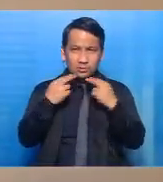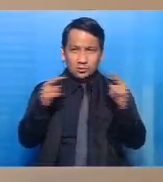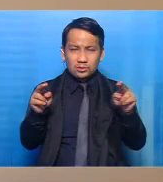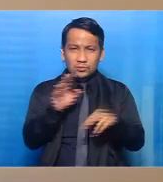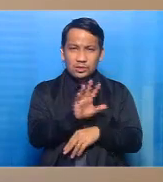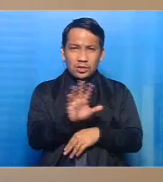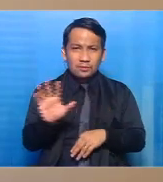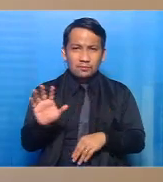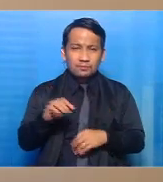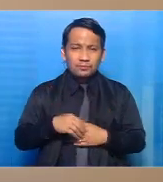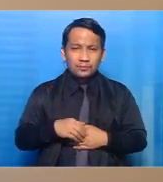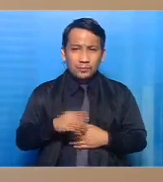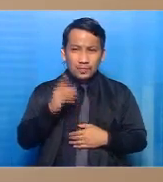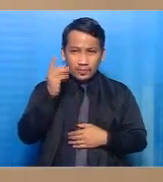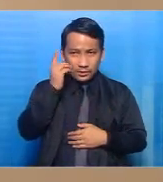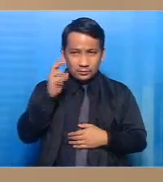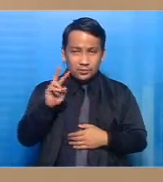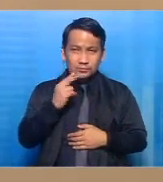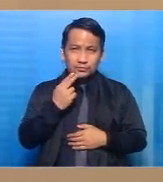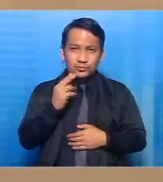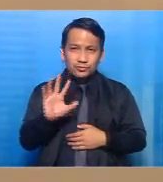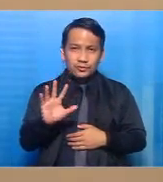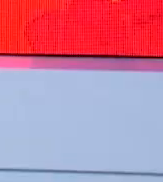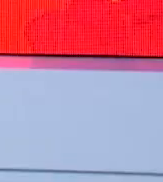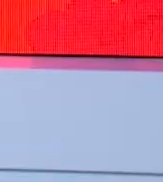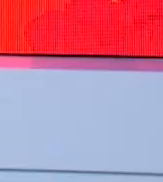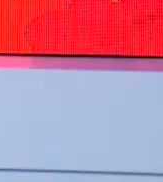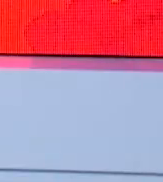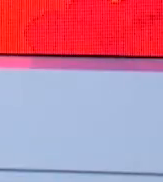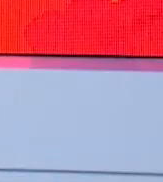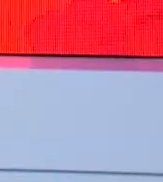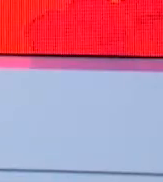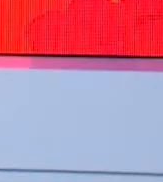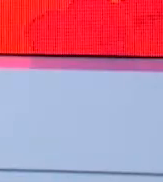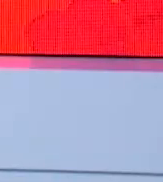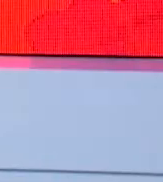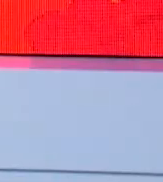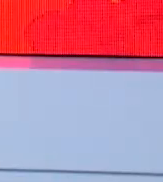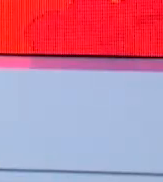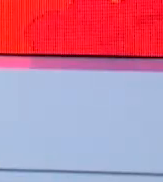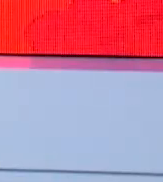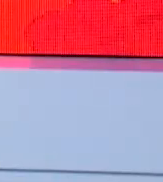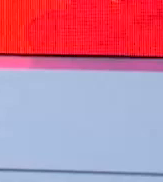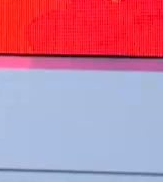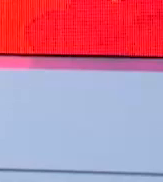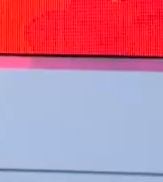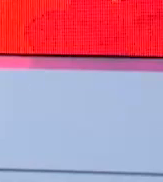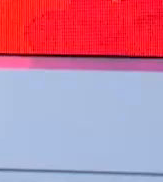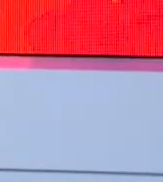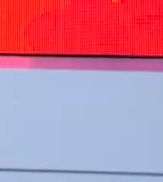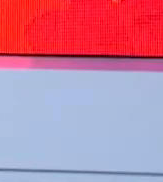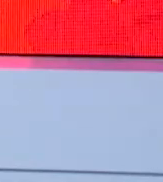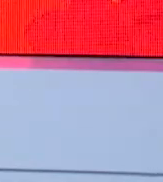Nagbabalita mula sa frontline, Dale De Vera, News 5. Para sa mga balitang dapat niyong malaman,